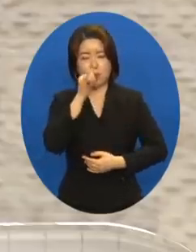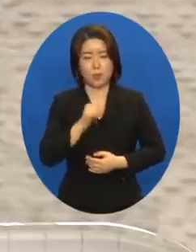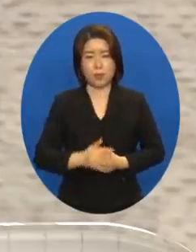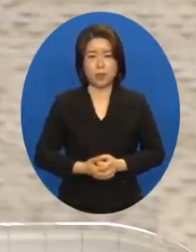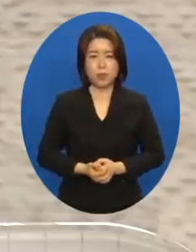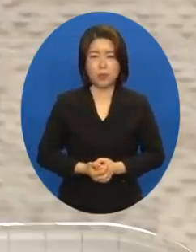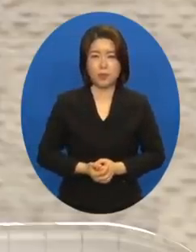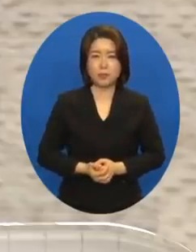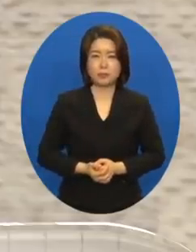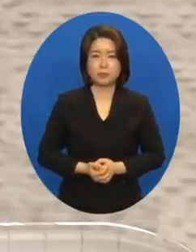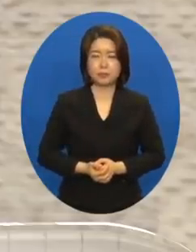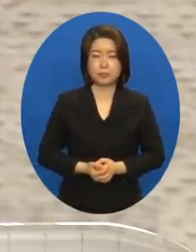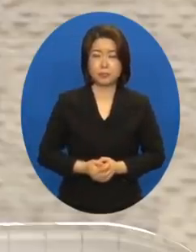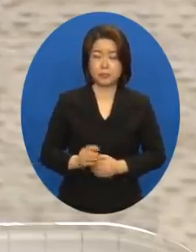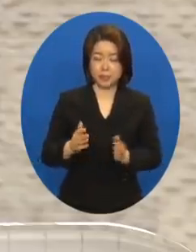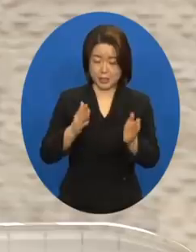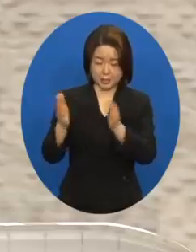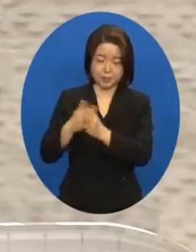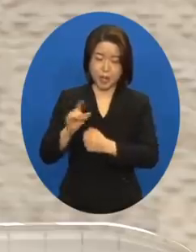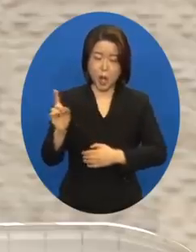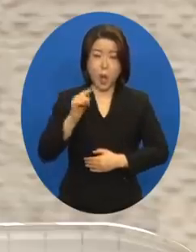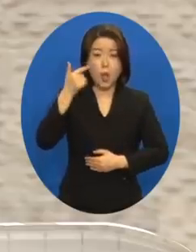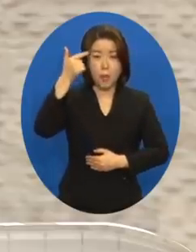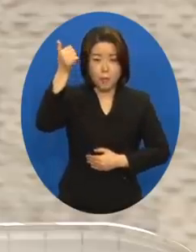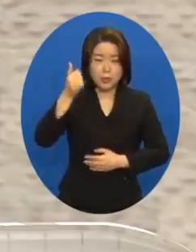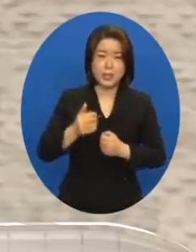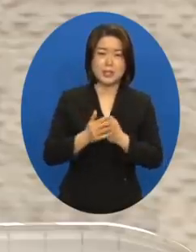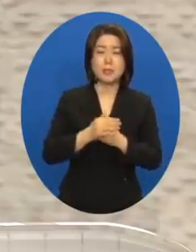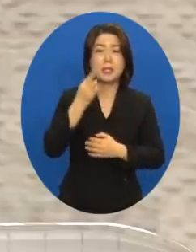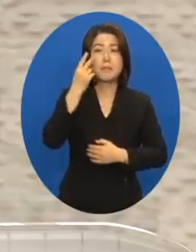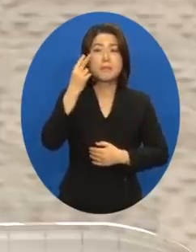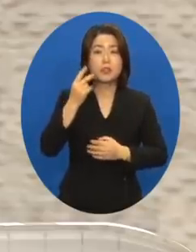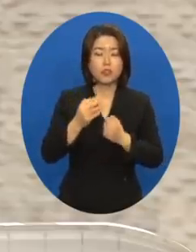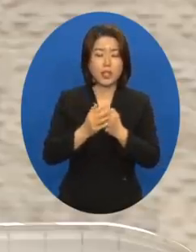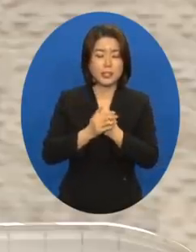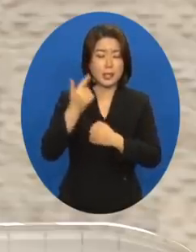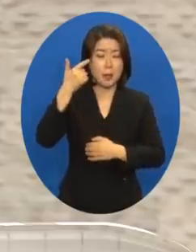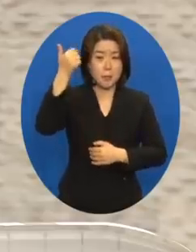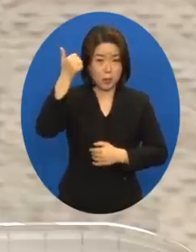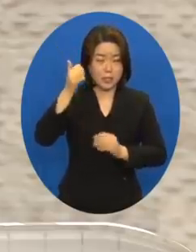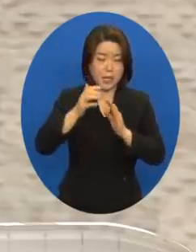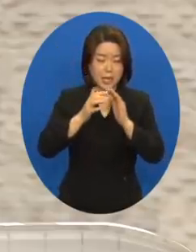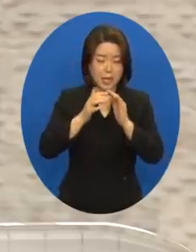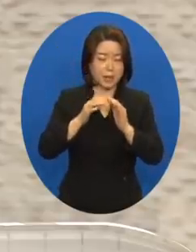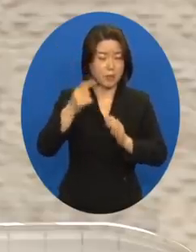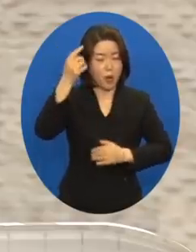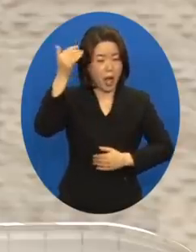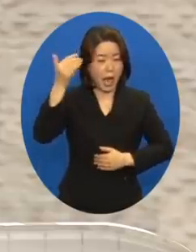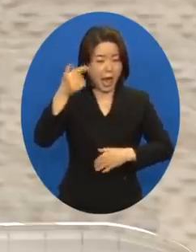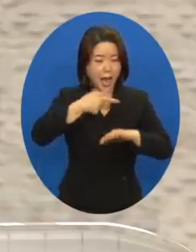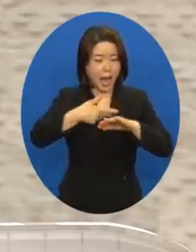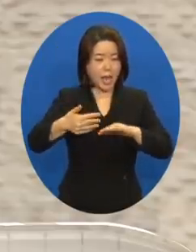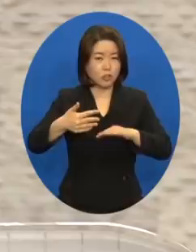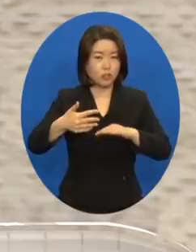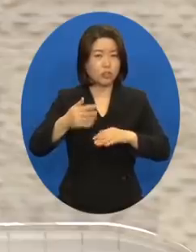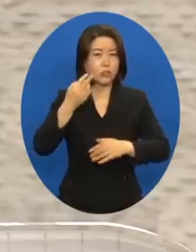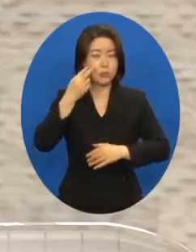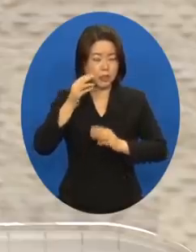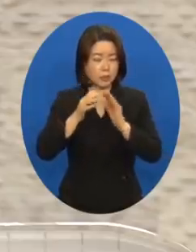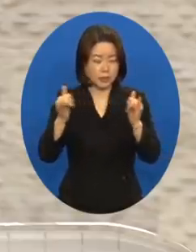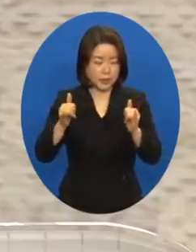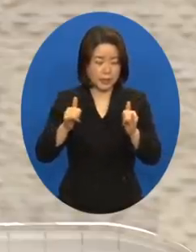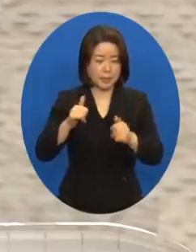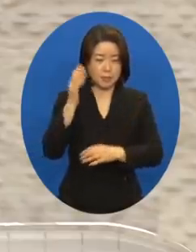어느 목사님이 미국에서 유아 가실때 한인 교회를 목회를 하셨는데 토요일 밤에 설교 준비를